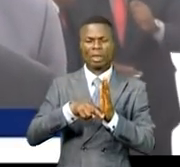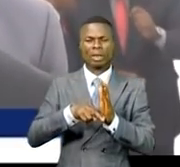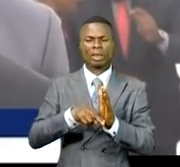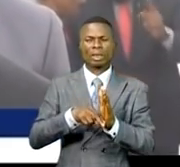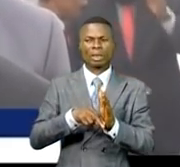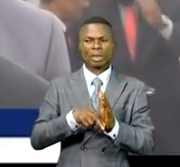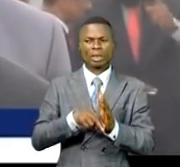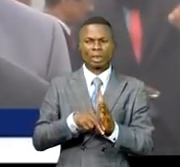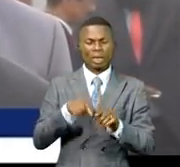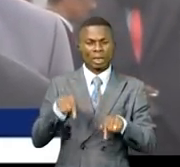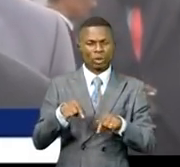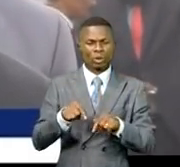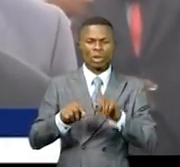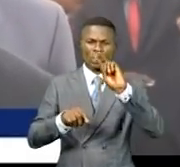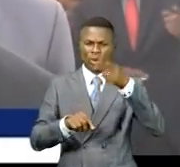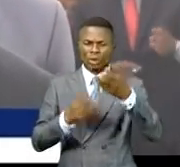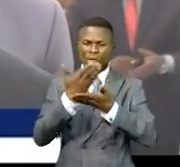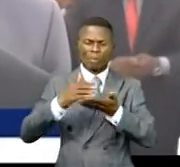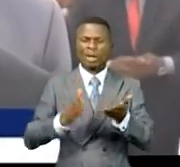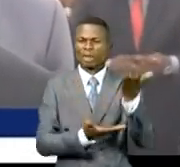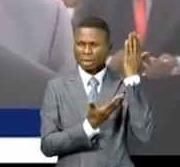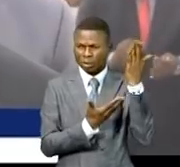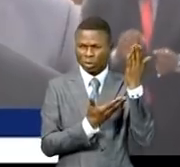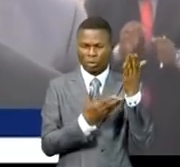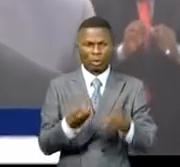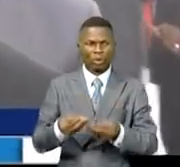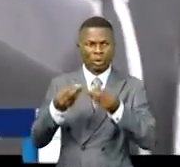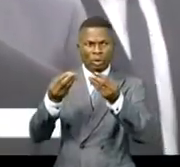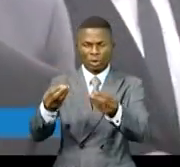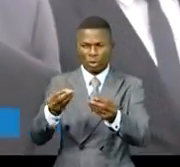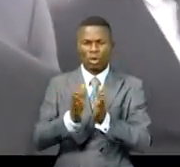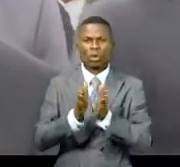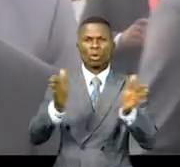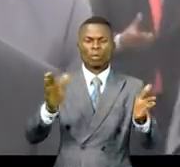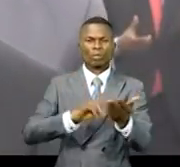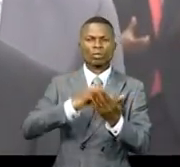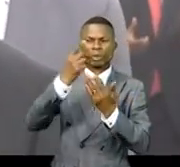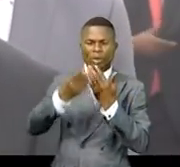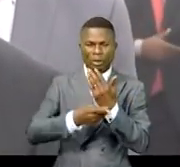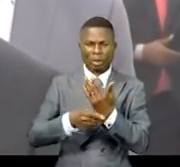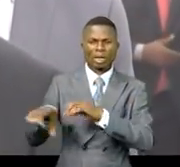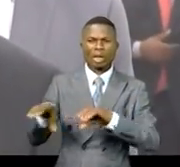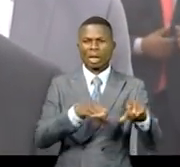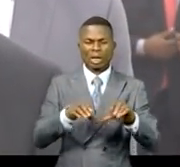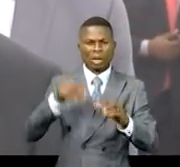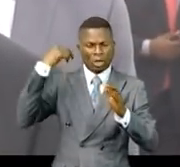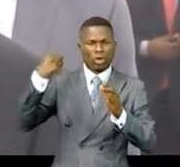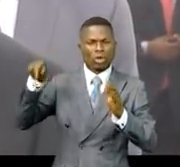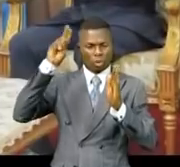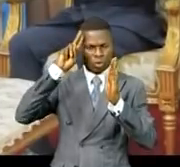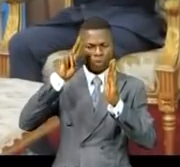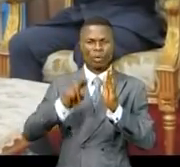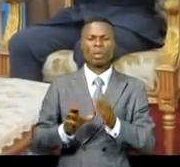Ici, c'est une autre étape importante, celle du dépôt officiel du programme d'action du gouvernement de l'Union